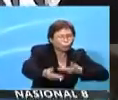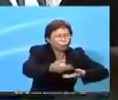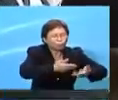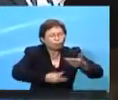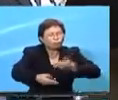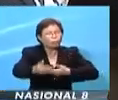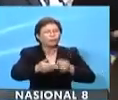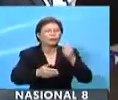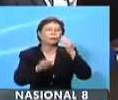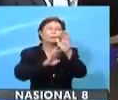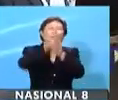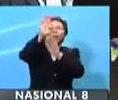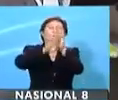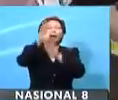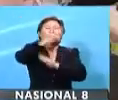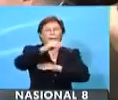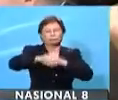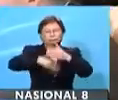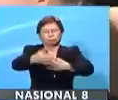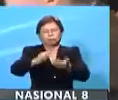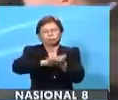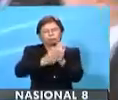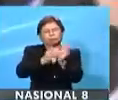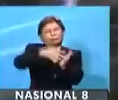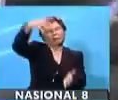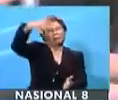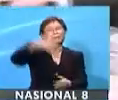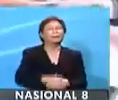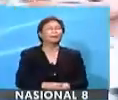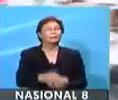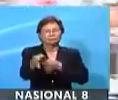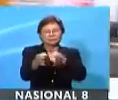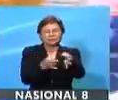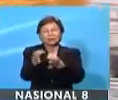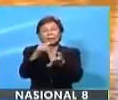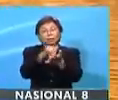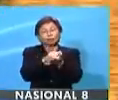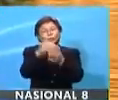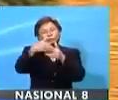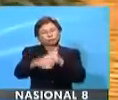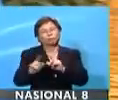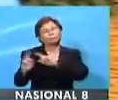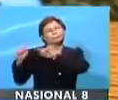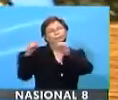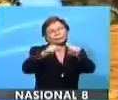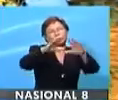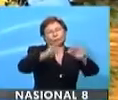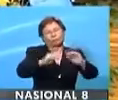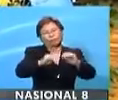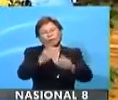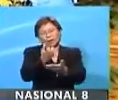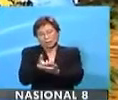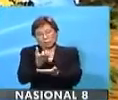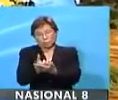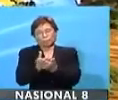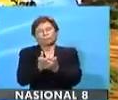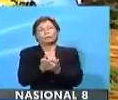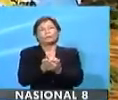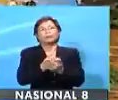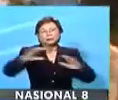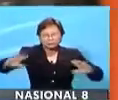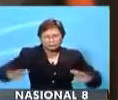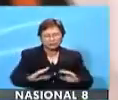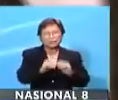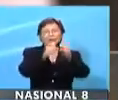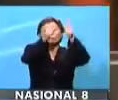maintain this growth and prosperity. Rob menjelaskan perkara tersebut selepas menghadiri mesyuarat ekonomi sidang